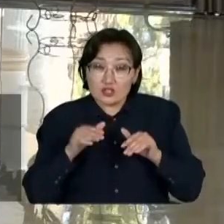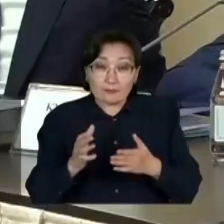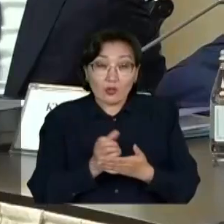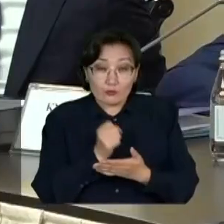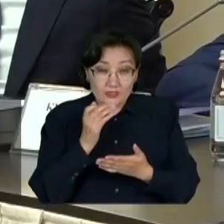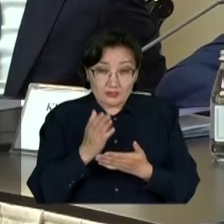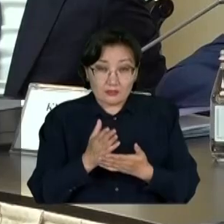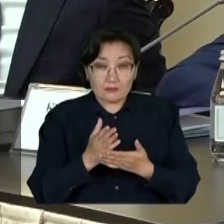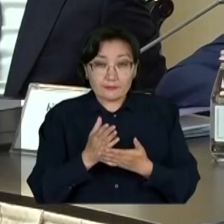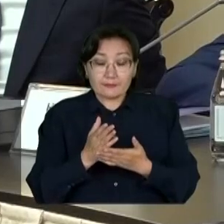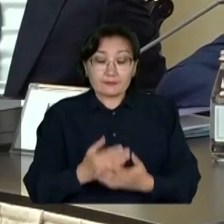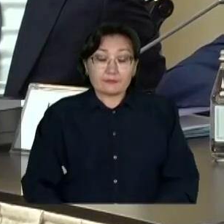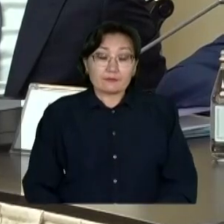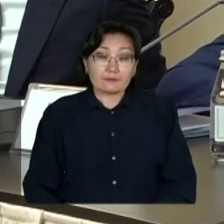жатыр.